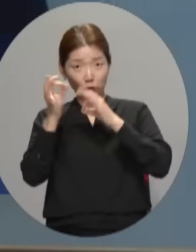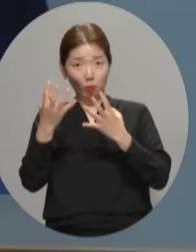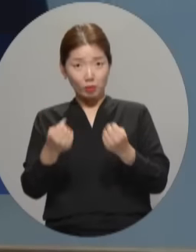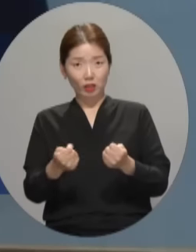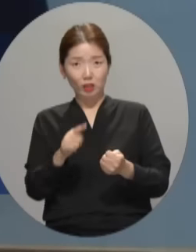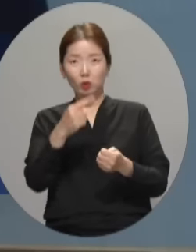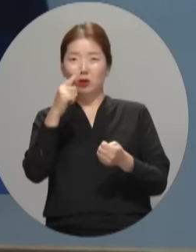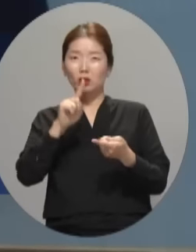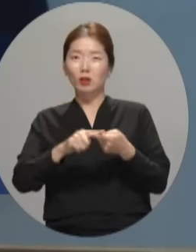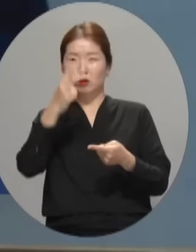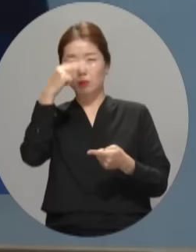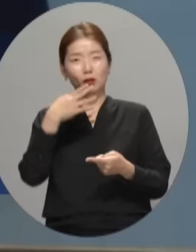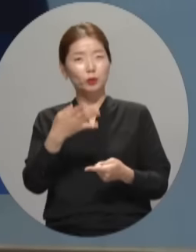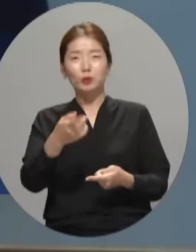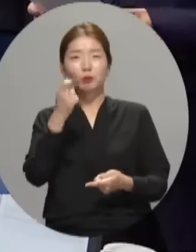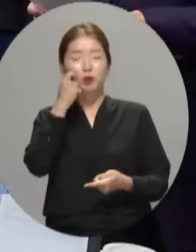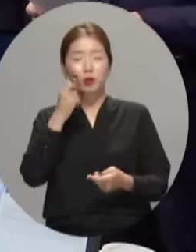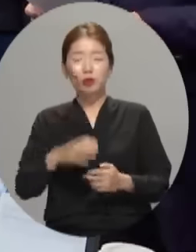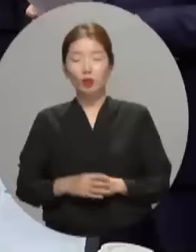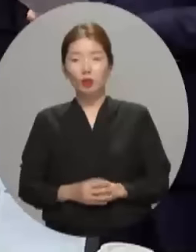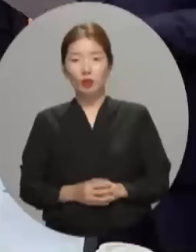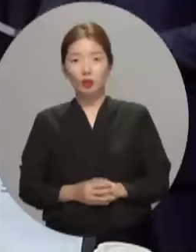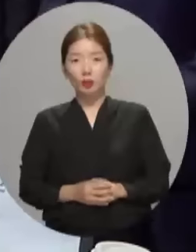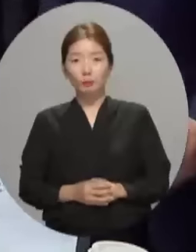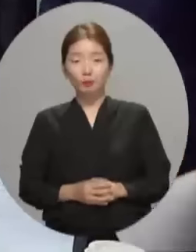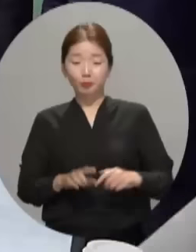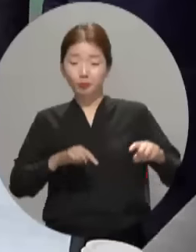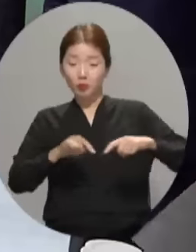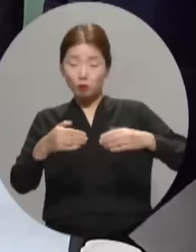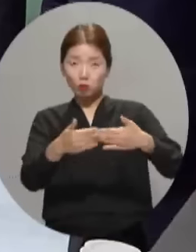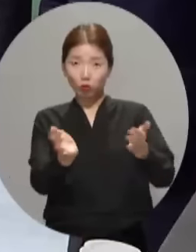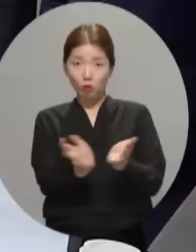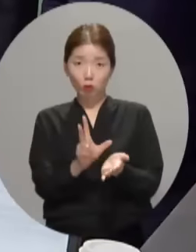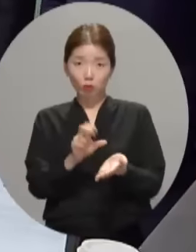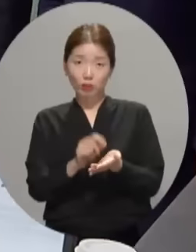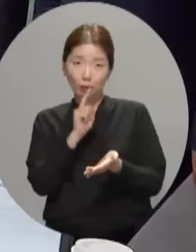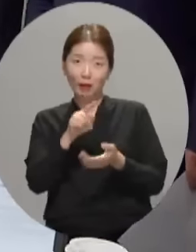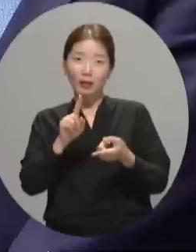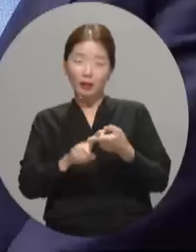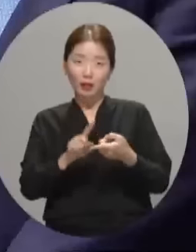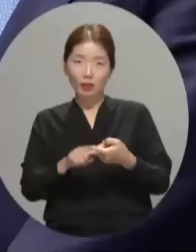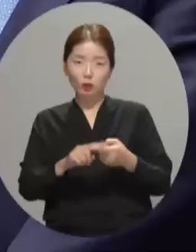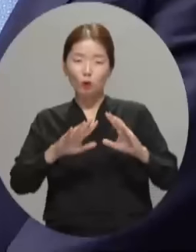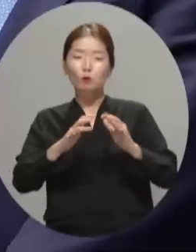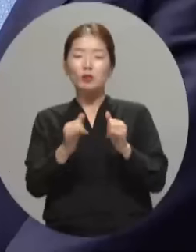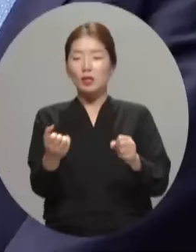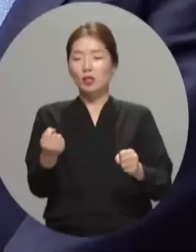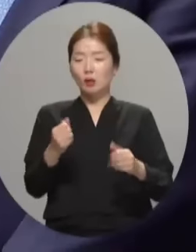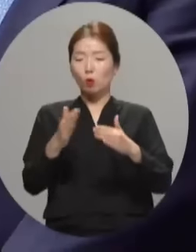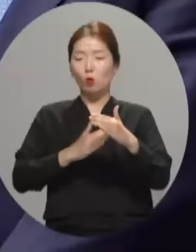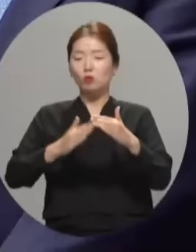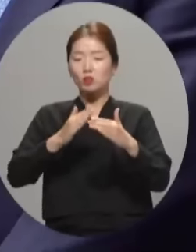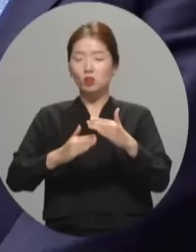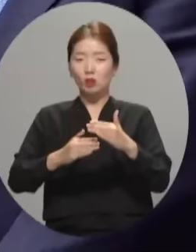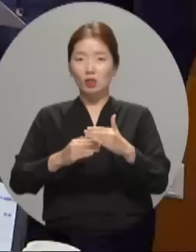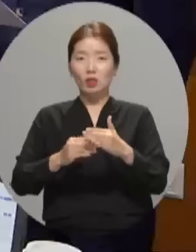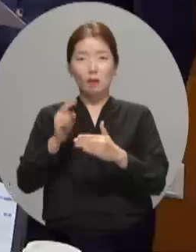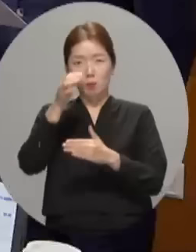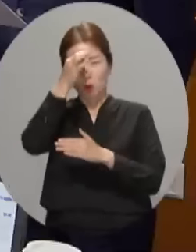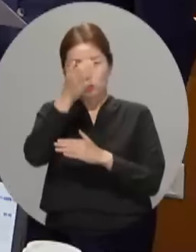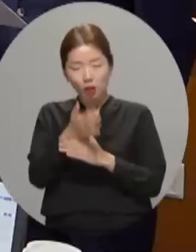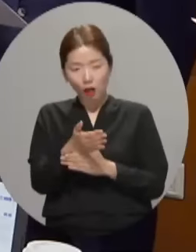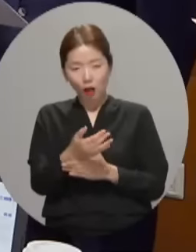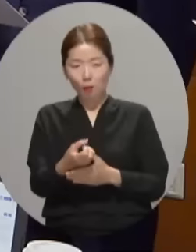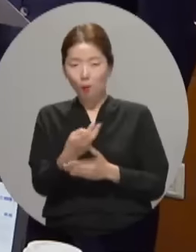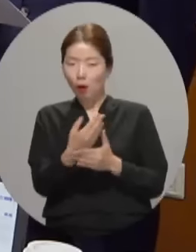도저히 간과하고 넘어갈 수 없는 일입니다. 전북 정치권은 문제의 발언에 대한 국민의힘의 공식적인 사과와 재발